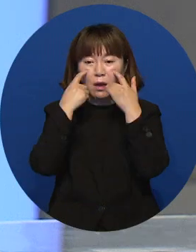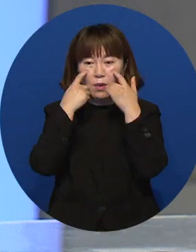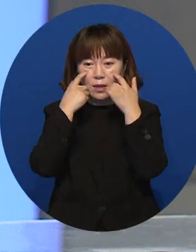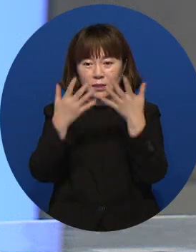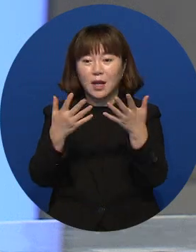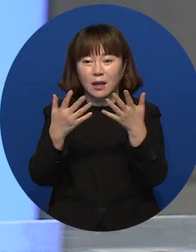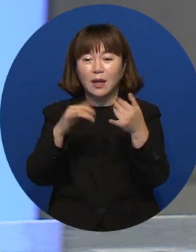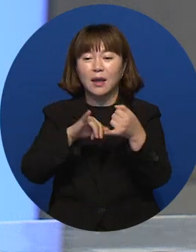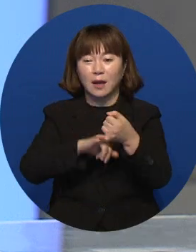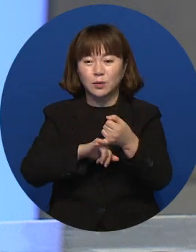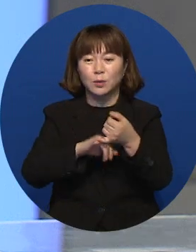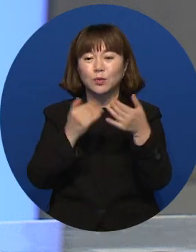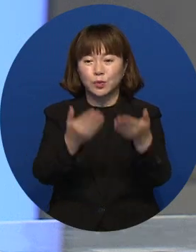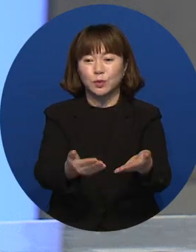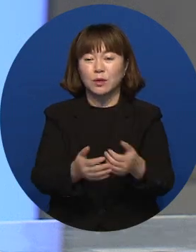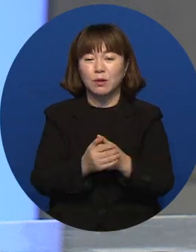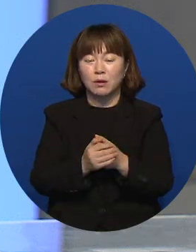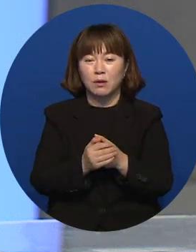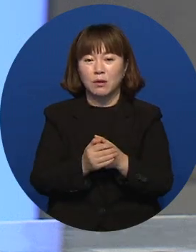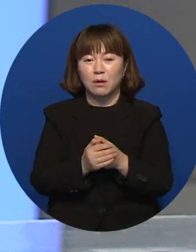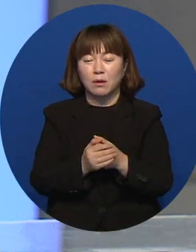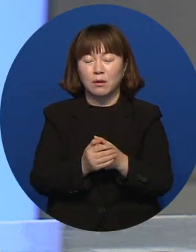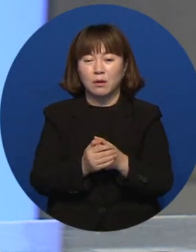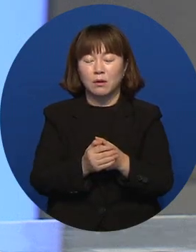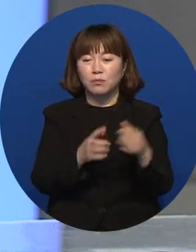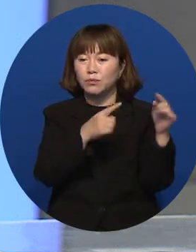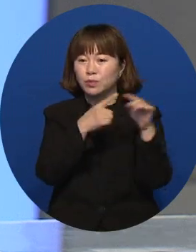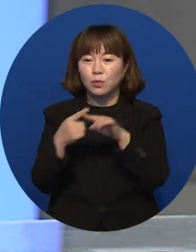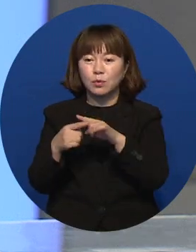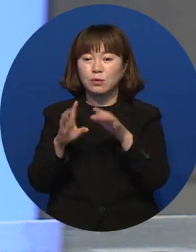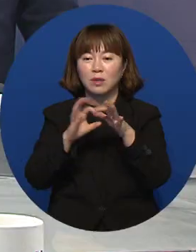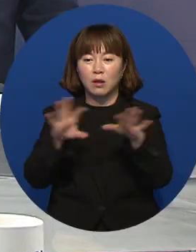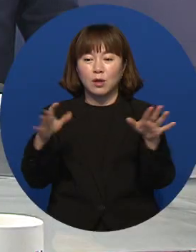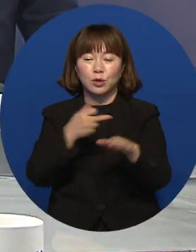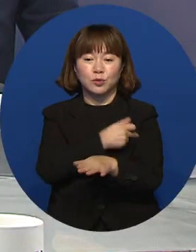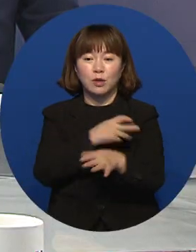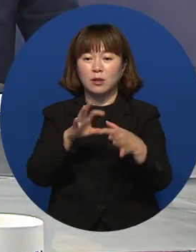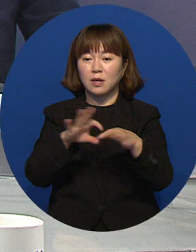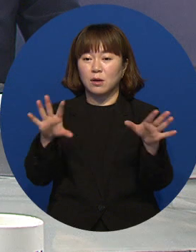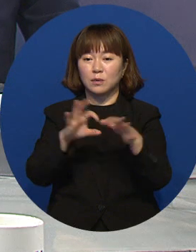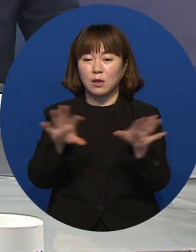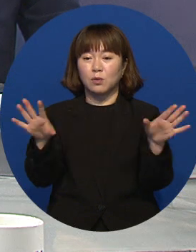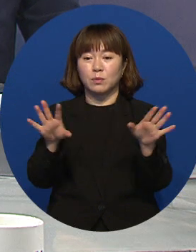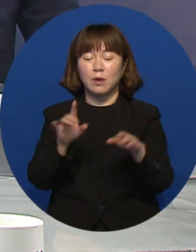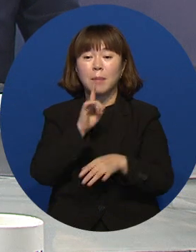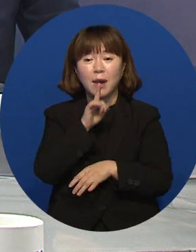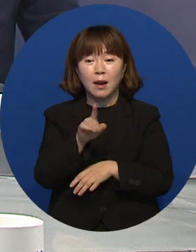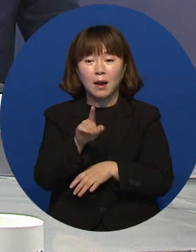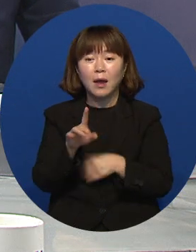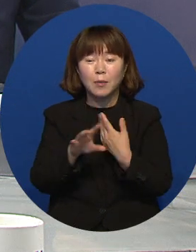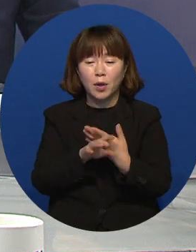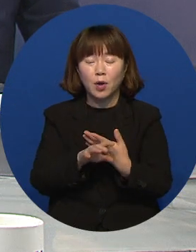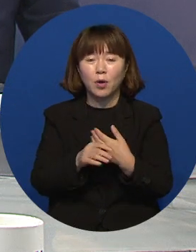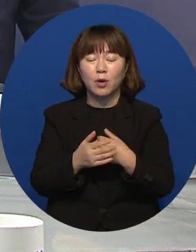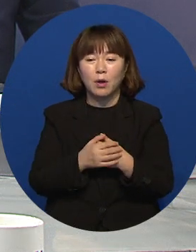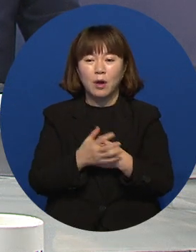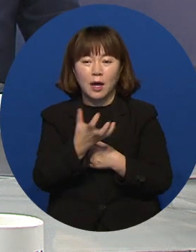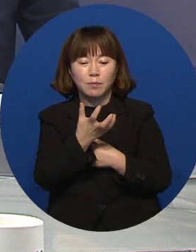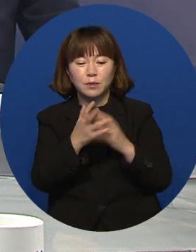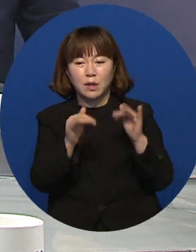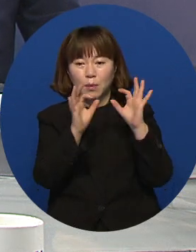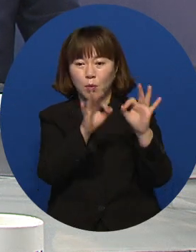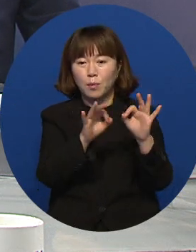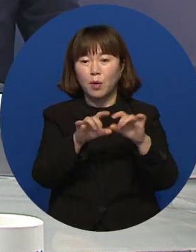어떤 무조건 인과관계 없다 뭐 이렇게 하기 때문에 주위 사람들이 아픈 사람은 검 나거든요 이러한 사람들은 의사들이 날은